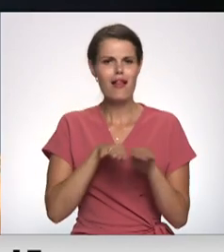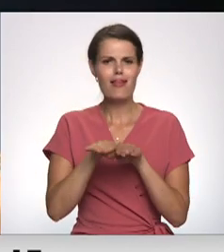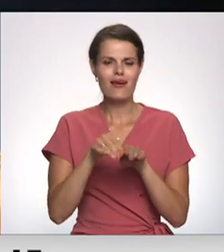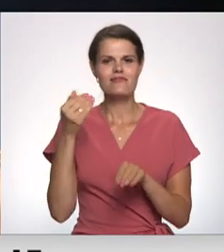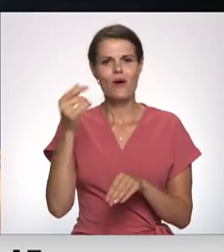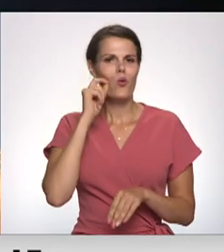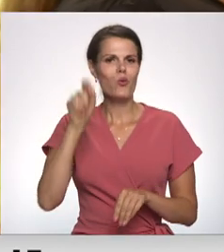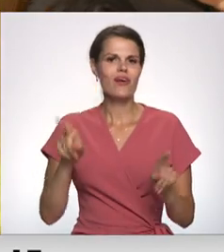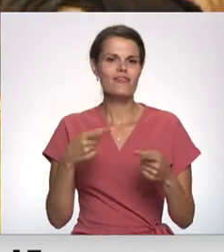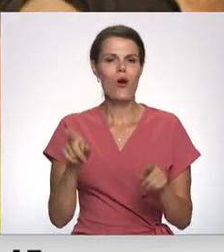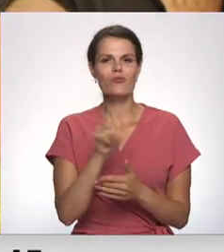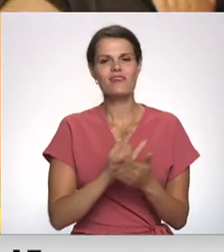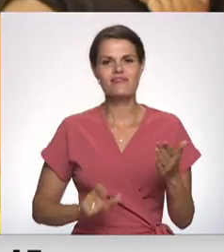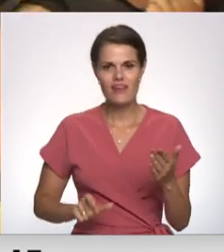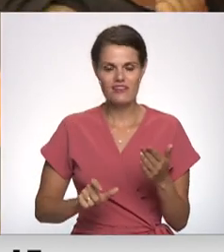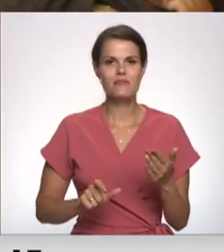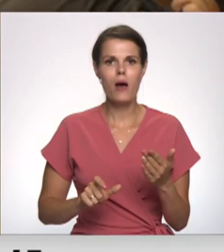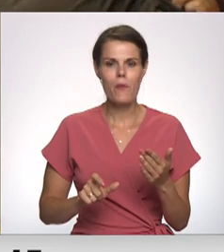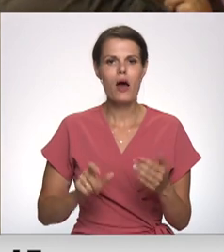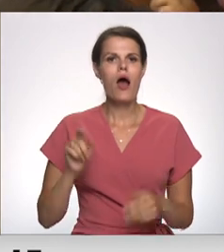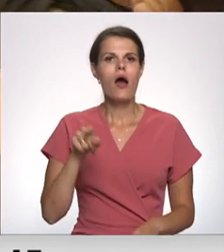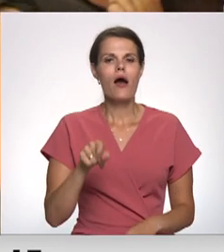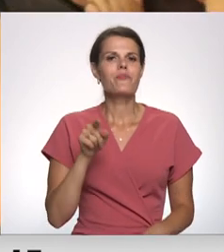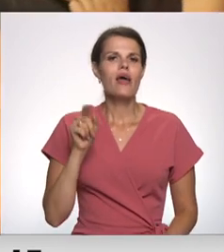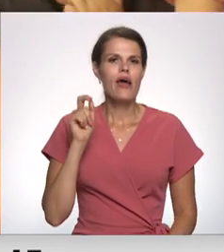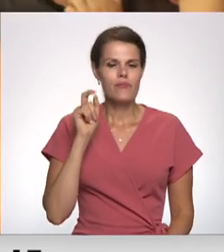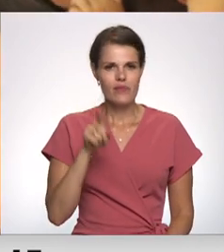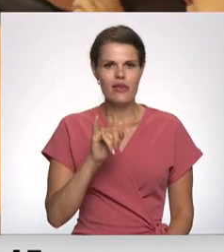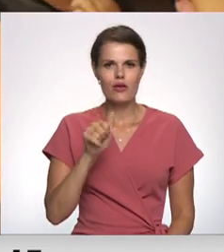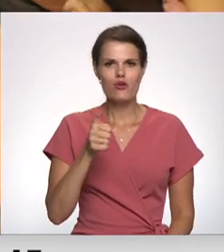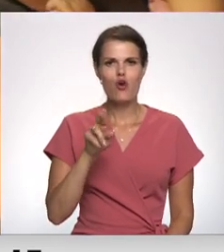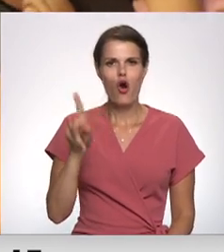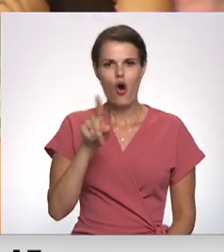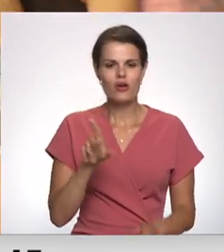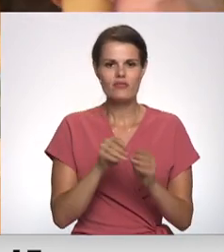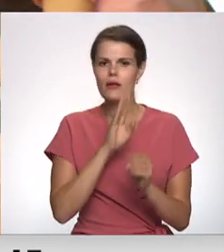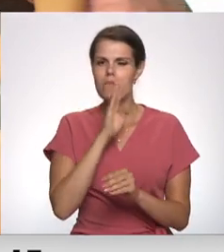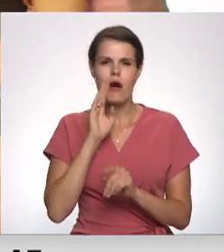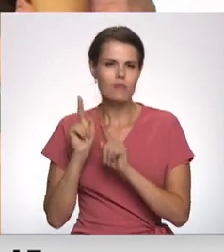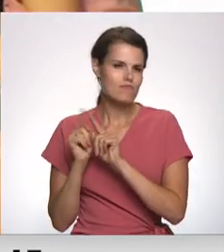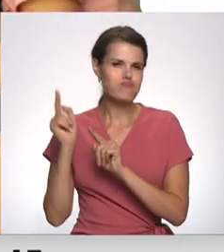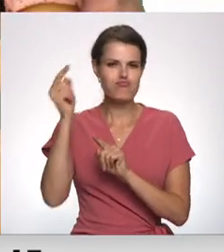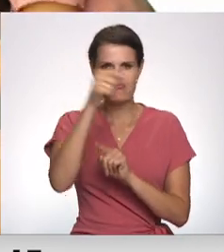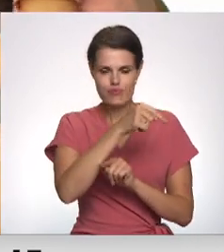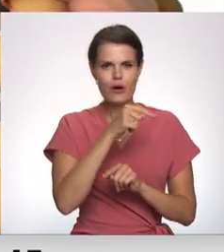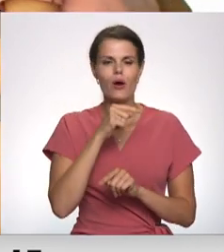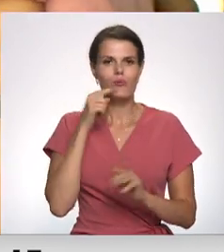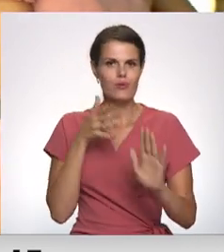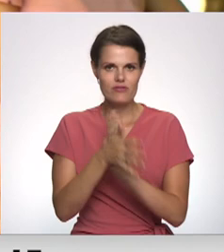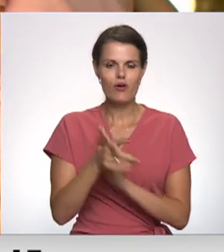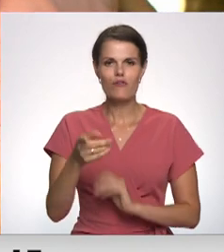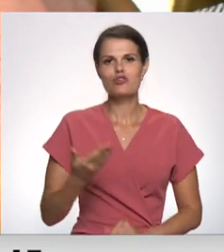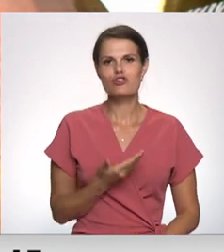viņu tautas dziesmām. Igors ar mamuti nokļuvis dodoties sarežģītā ceļā, izejot arī Krievu sarīkoto filtrāciju. Viņš